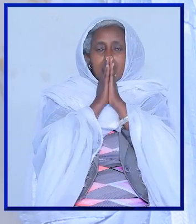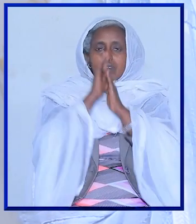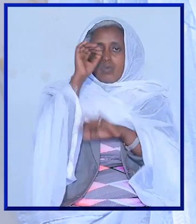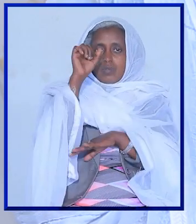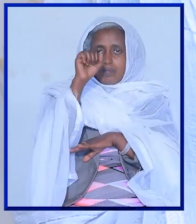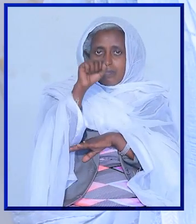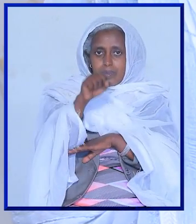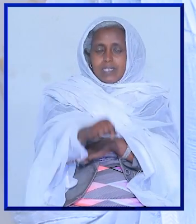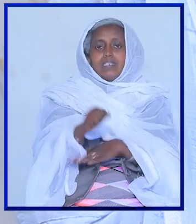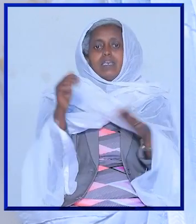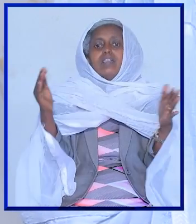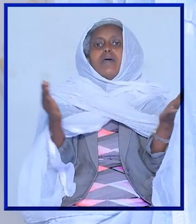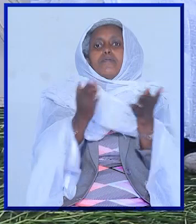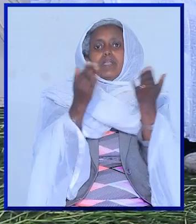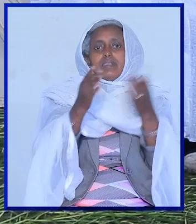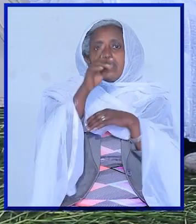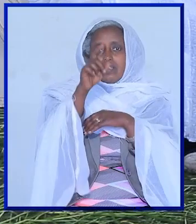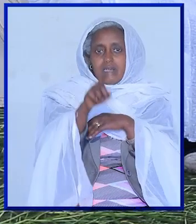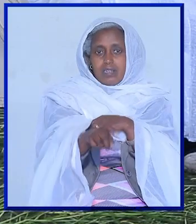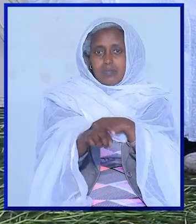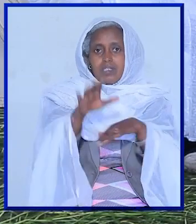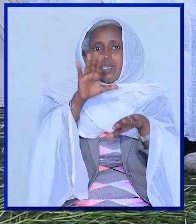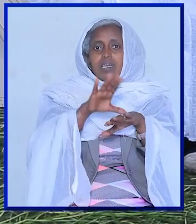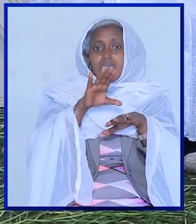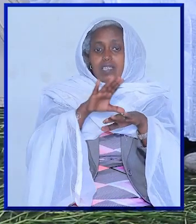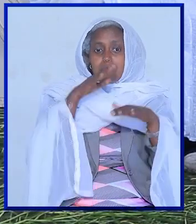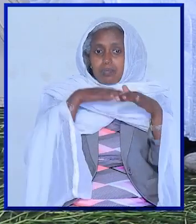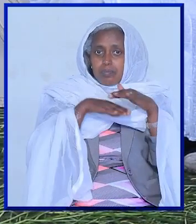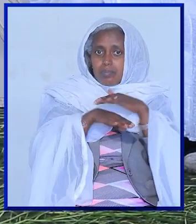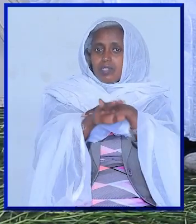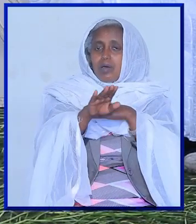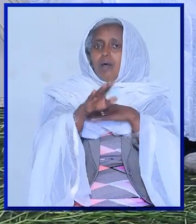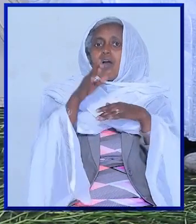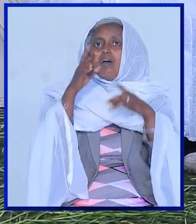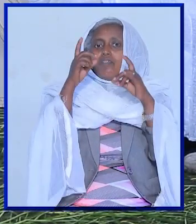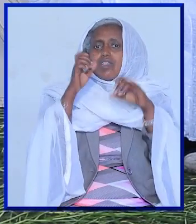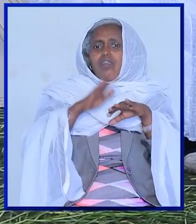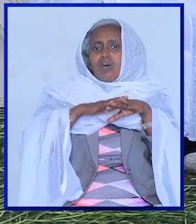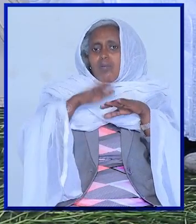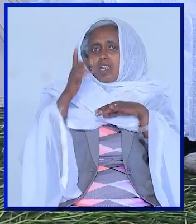በስግደት መትጋት አለባት። ገዳምም ብትገባ ፈተና የበለጠ